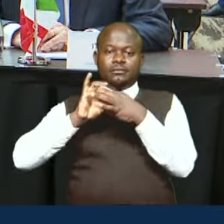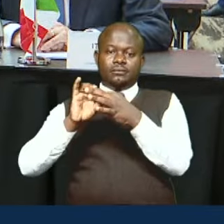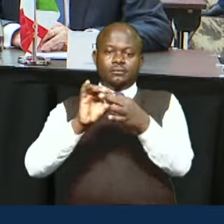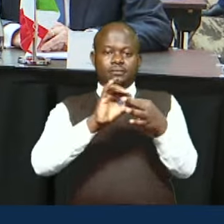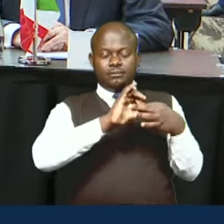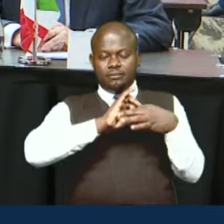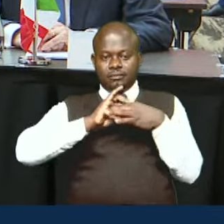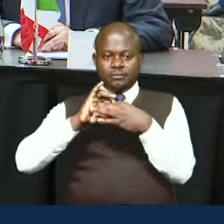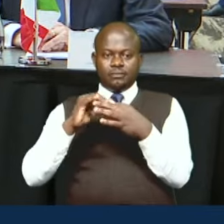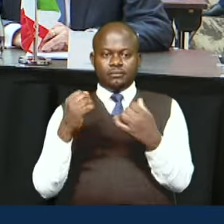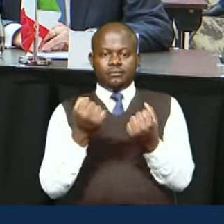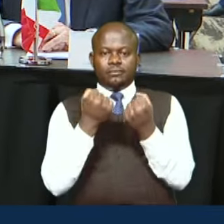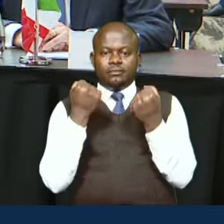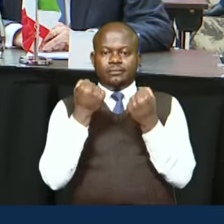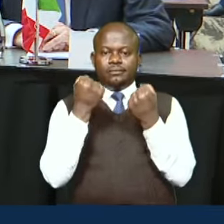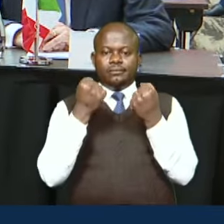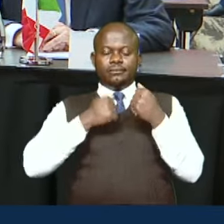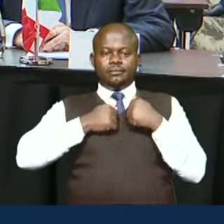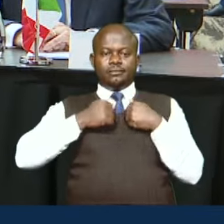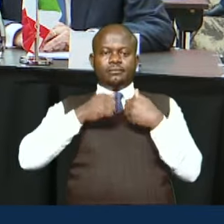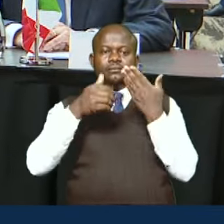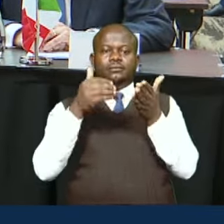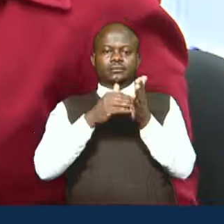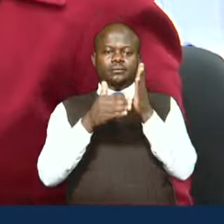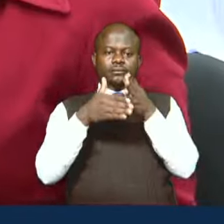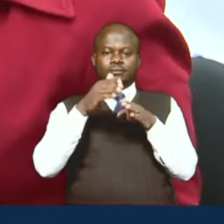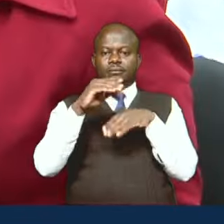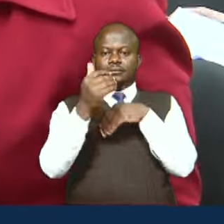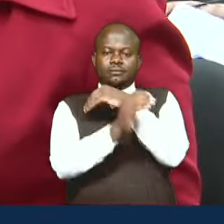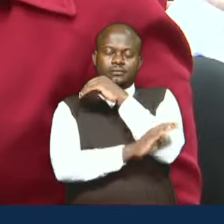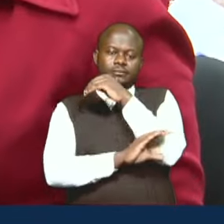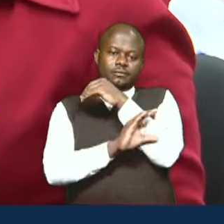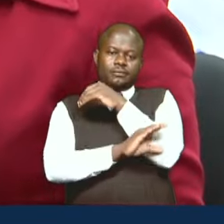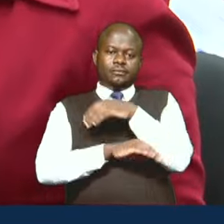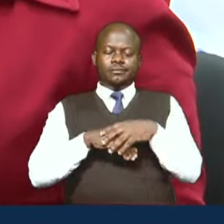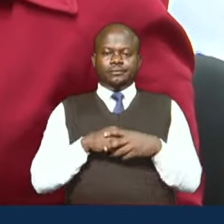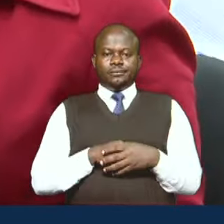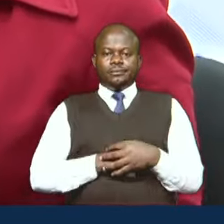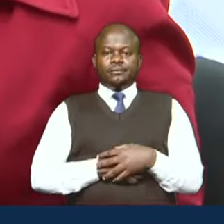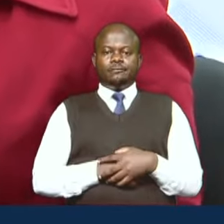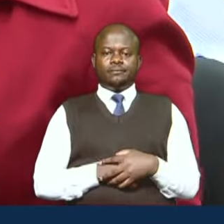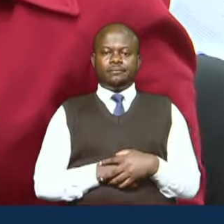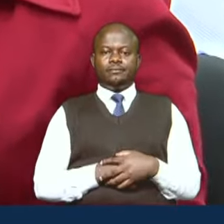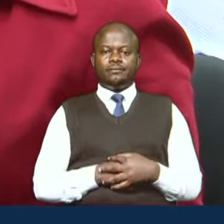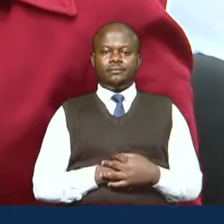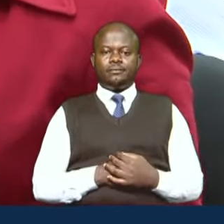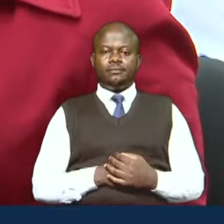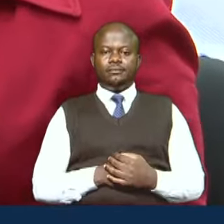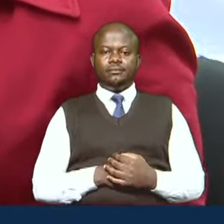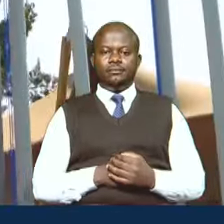n'ubufatanye butajegajega. U Rwanda rwubatse n'ibindi bihugu. Adam Squizera, Televiziyo Rwanda.